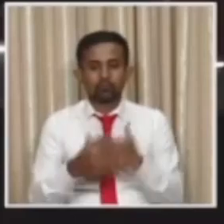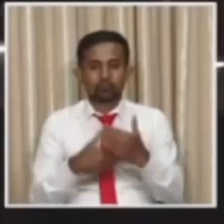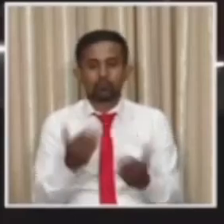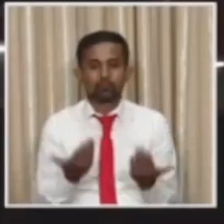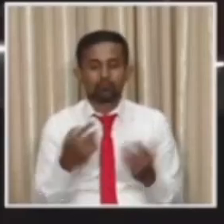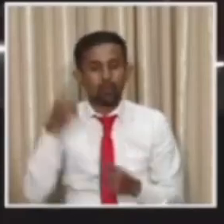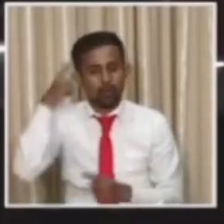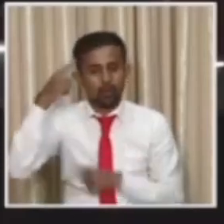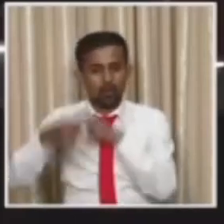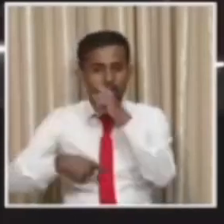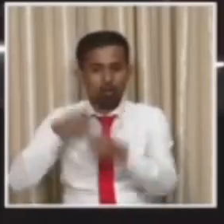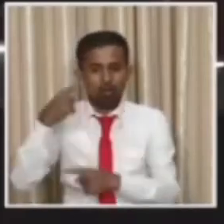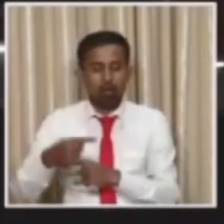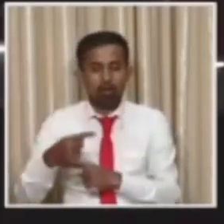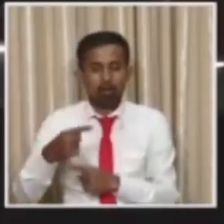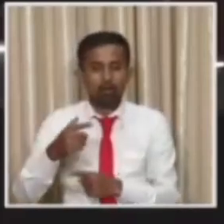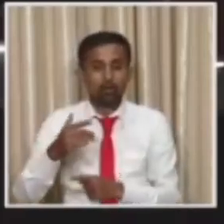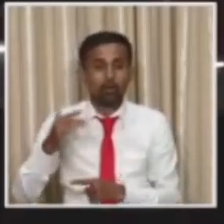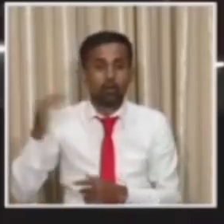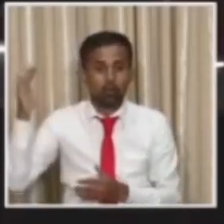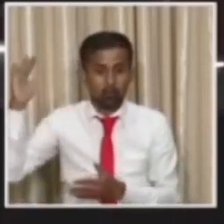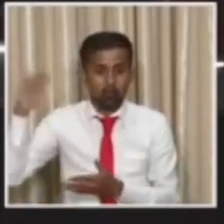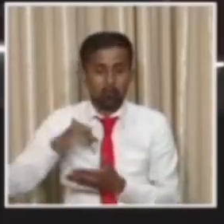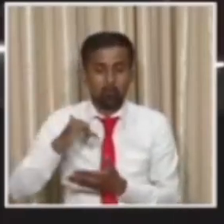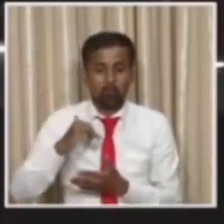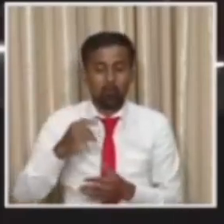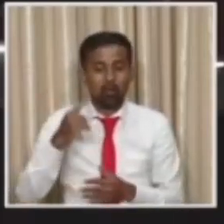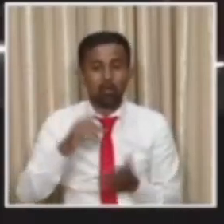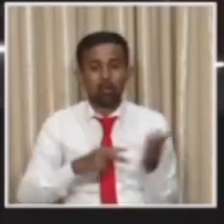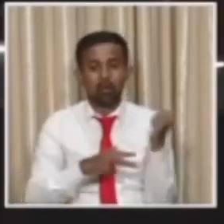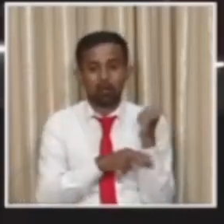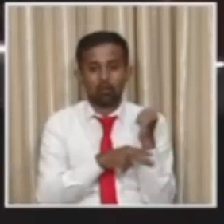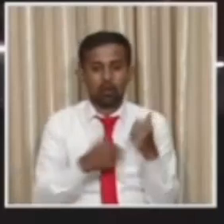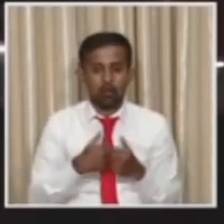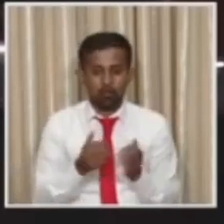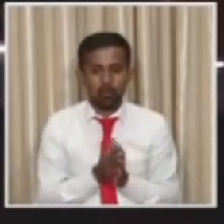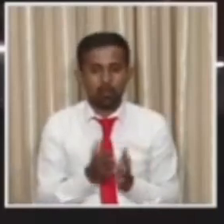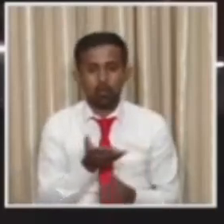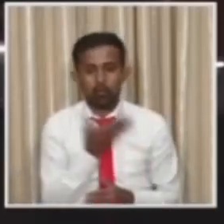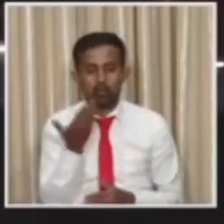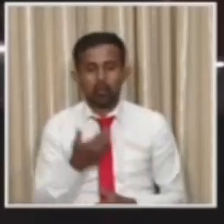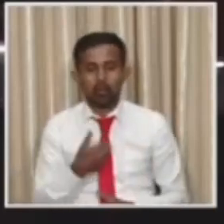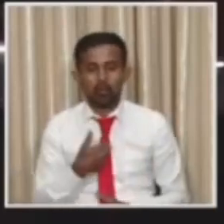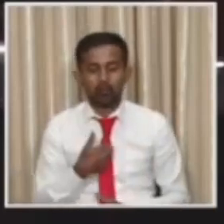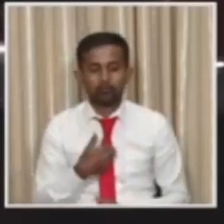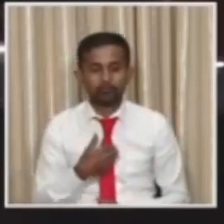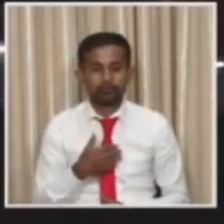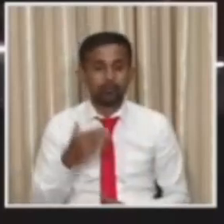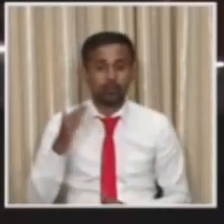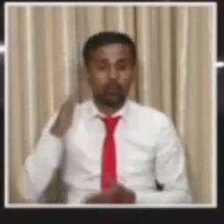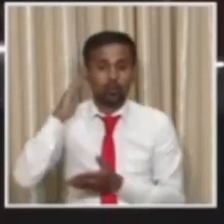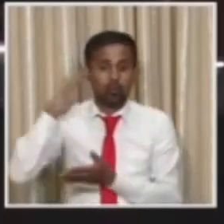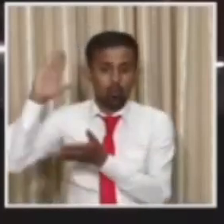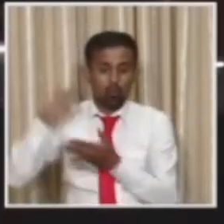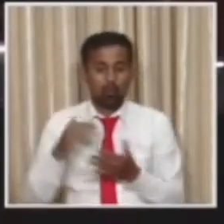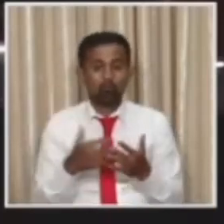වගේම ටයර් හදන්න කම්පැනි වලට දැන් පිටරටින් තමයි අපි ගේන්නේ රබර් ටික. අපිට ඕන තරම් කරන්න පුළුවන් තියෙනවා. නමුත් පිටරටින්